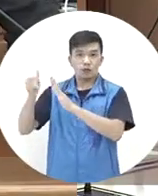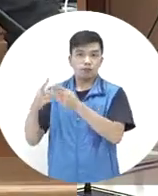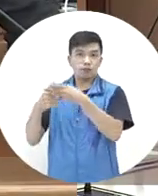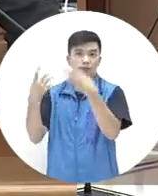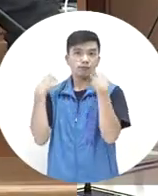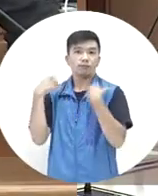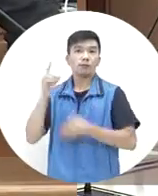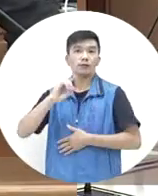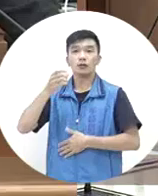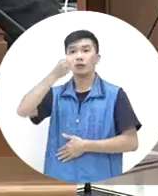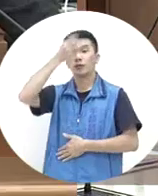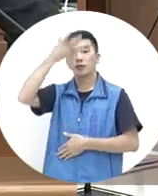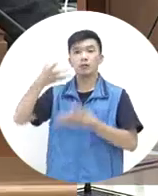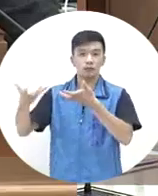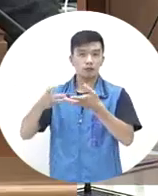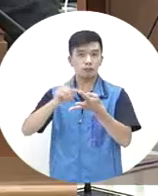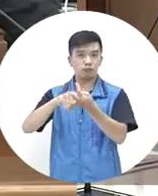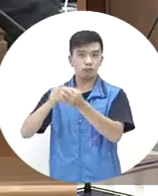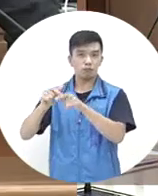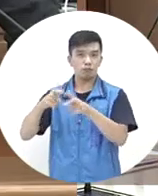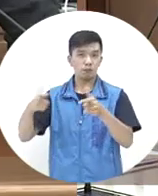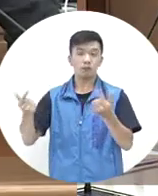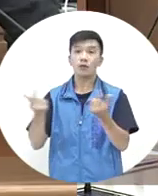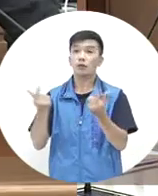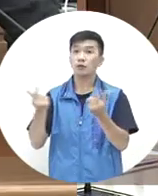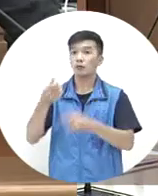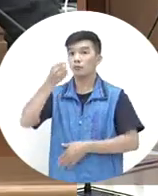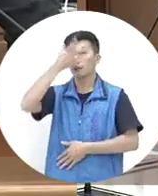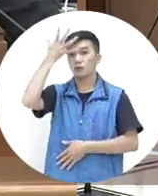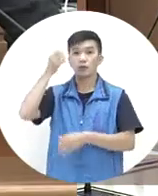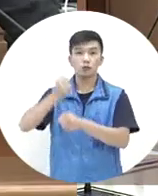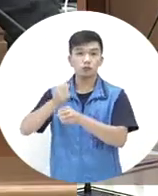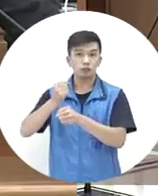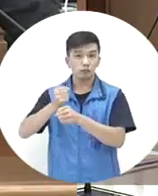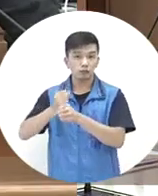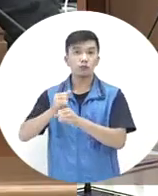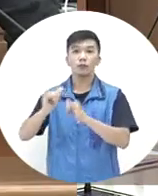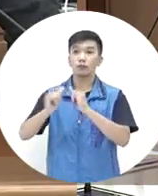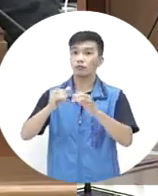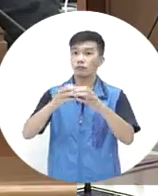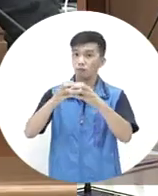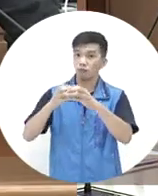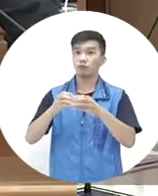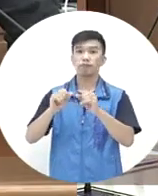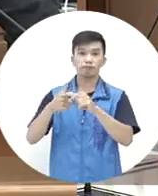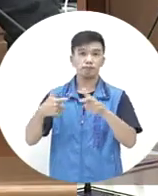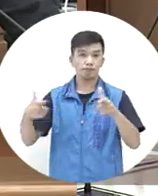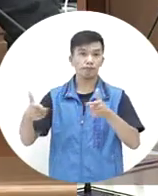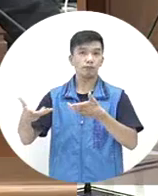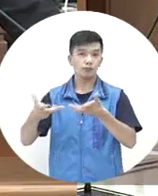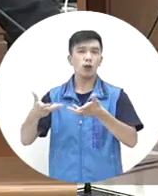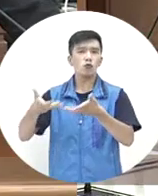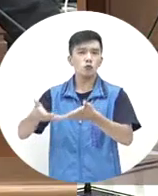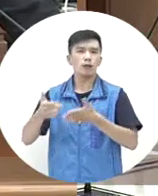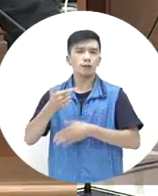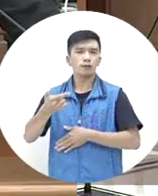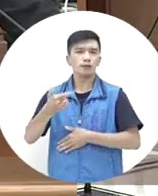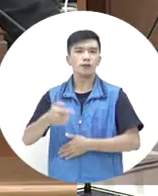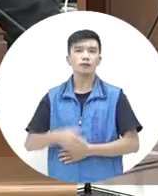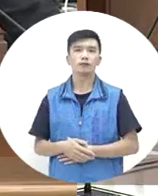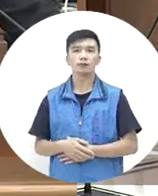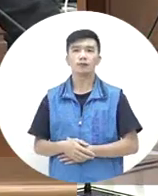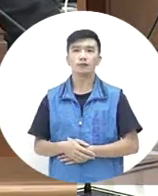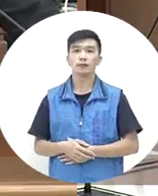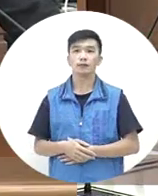青年的职业规划，有关青年就业的问题，有关青年社团等等等等哦，它是一个非常重要的。但是我们可以看到